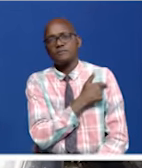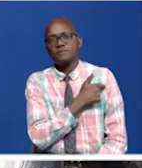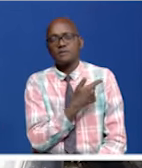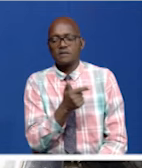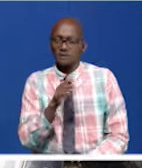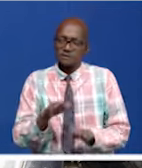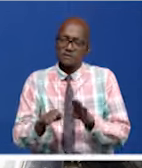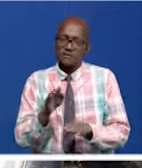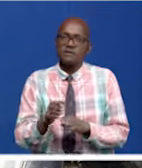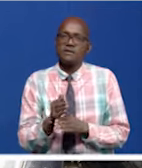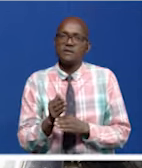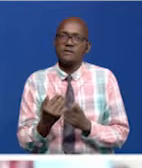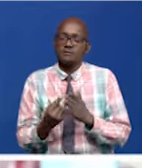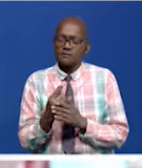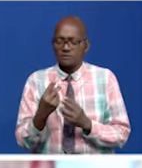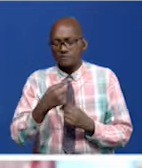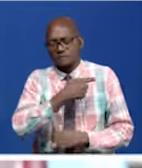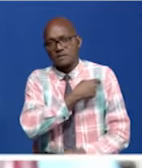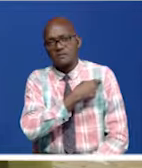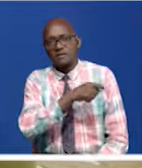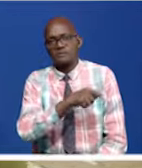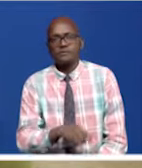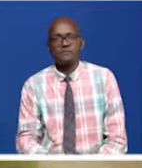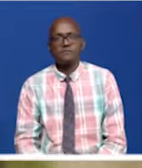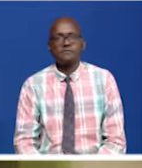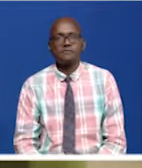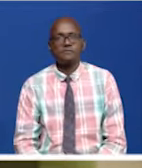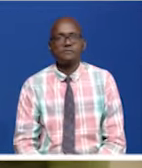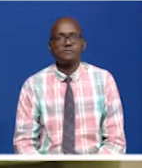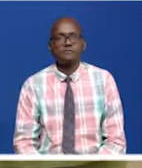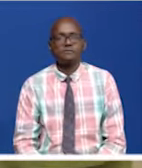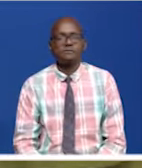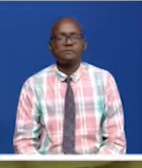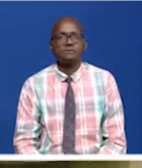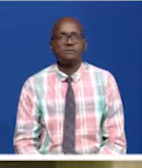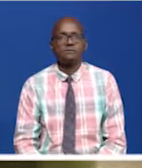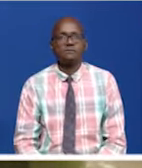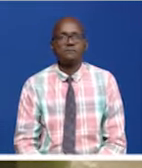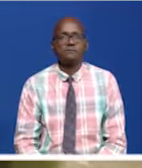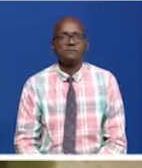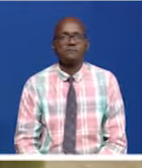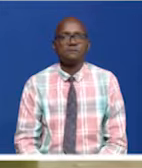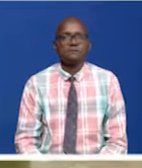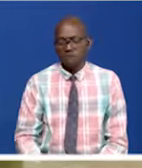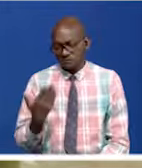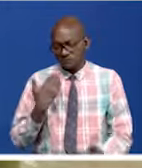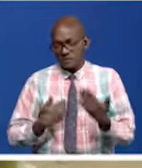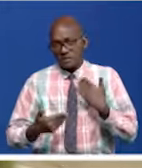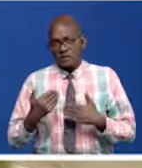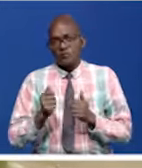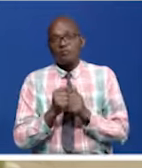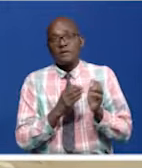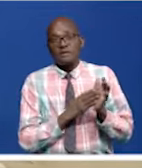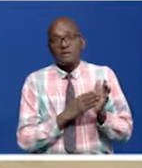ya mkoa Wa singida walipokuwa wakipatiwa matibabu walitokea majeruhi 19 na katika maj 19